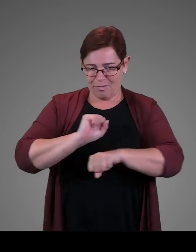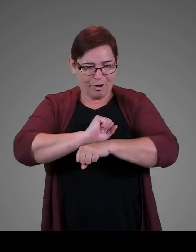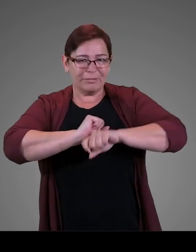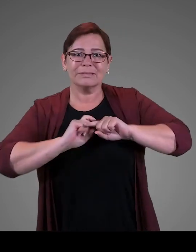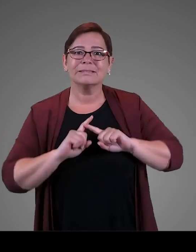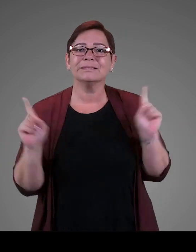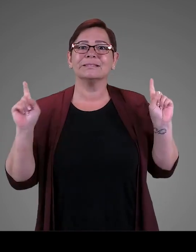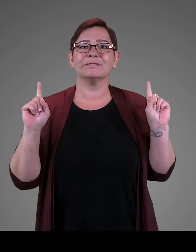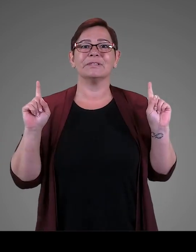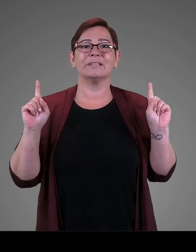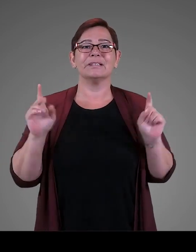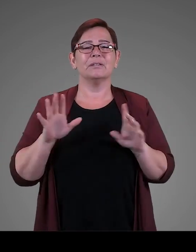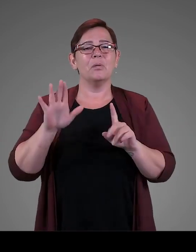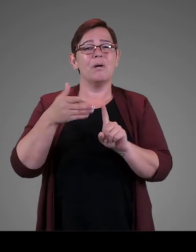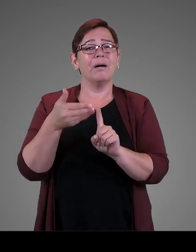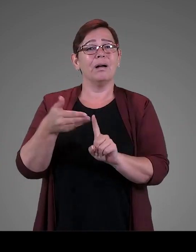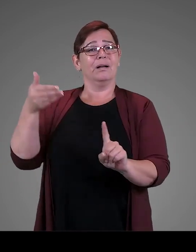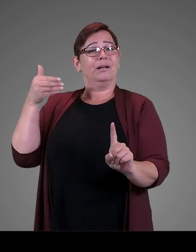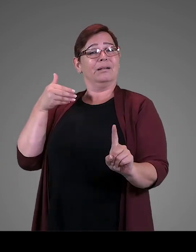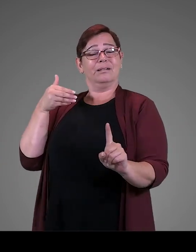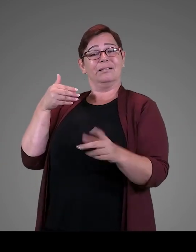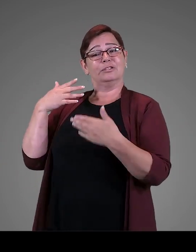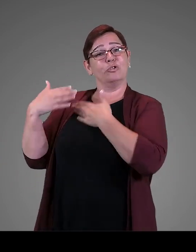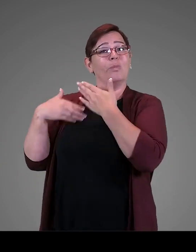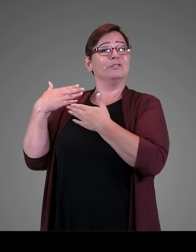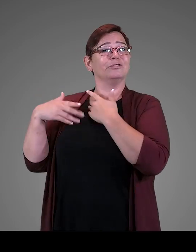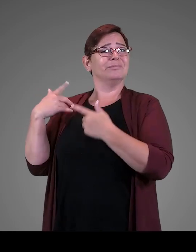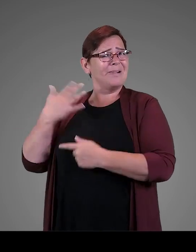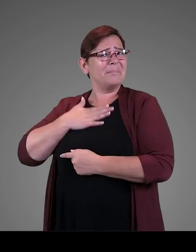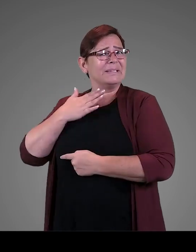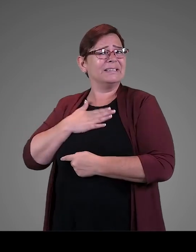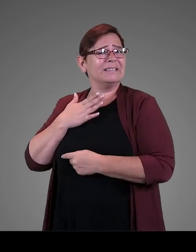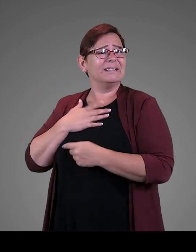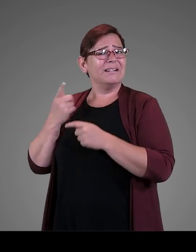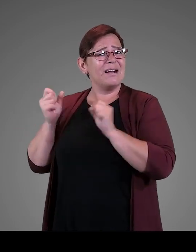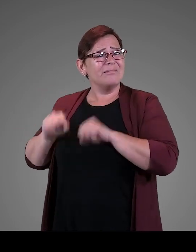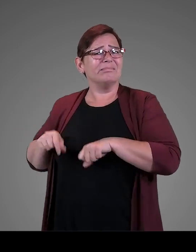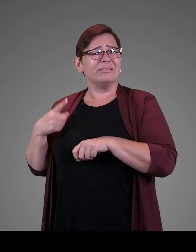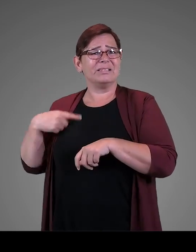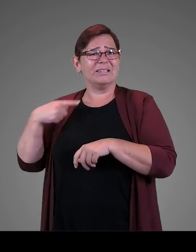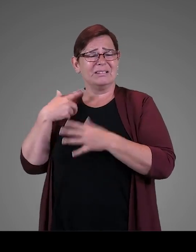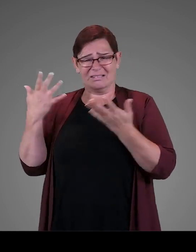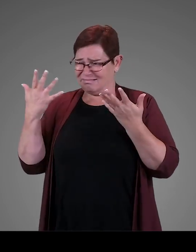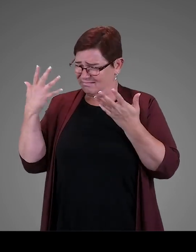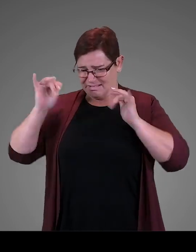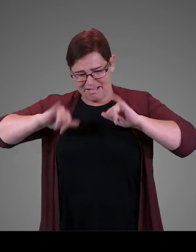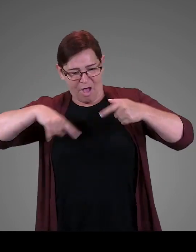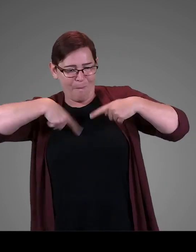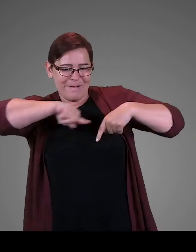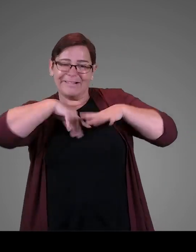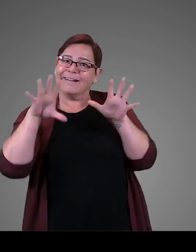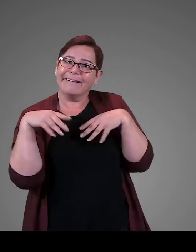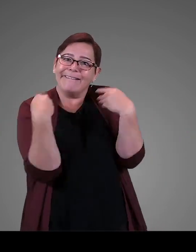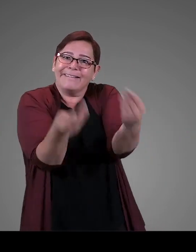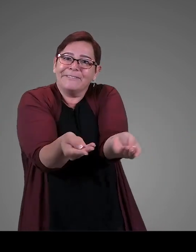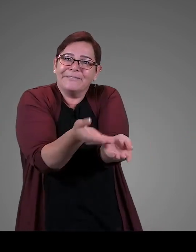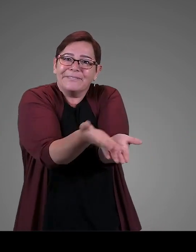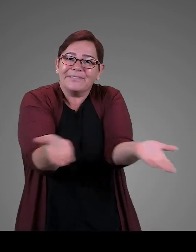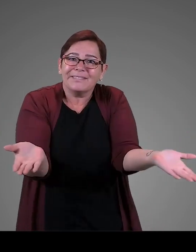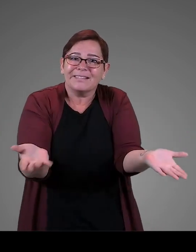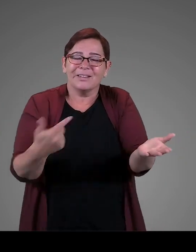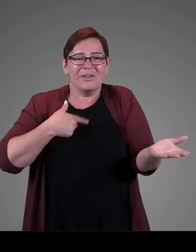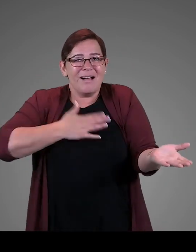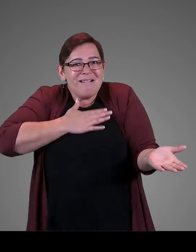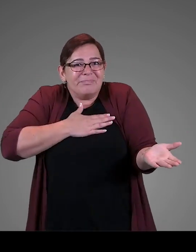pouvoir, la génération antérieure est peut-être très contente de pouvoir dire, voici ce qu'on vous donne. On est très heureux de l'avoir